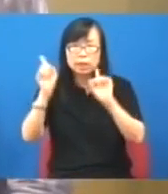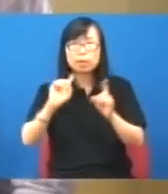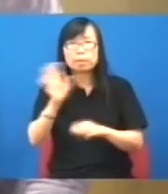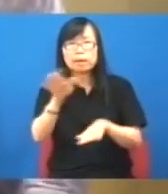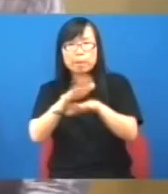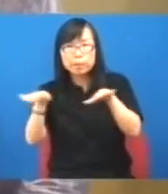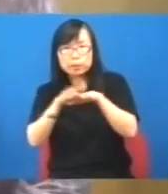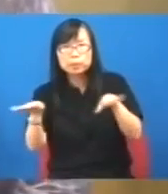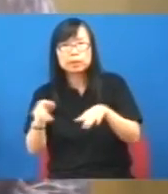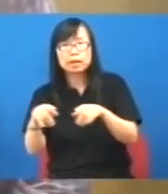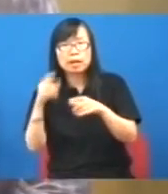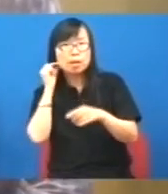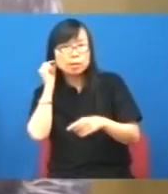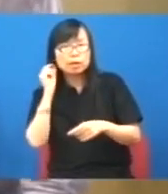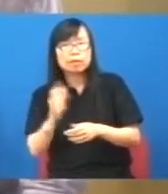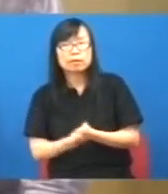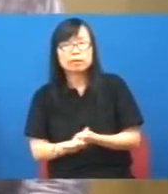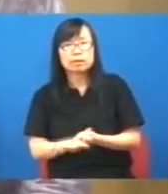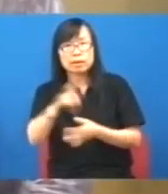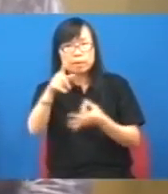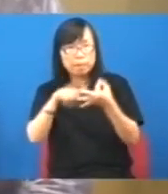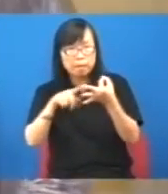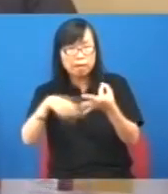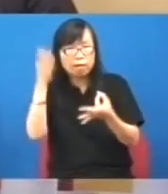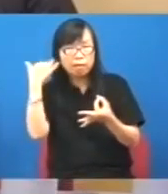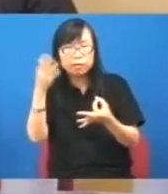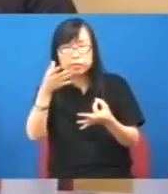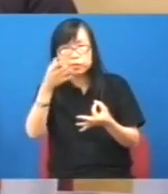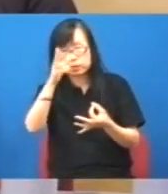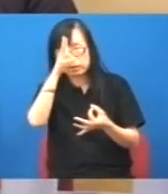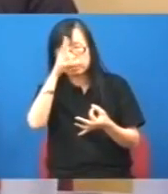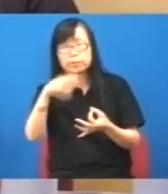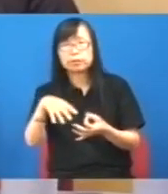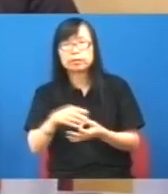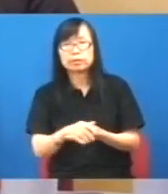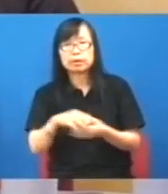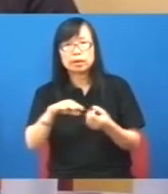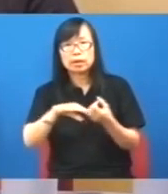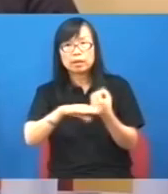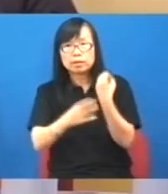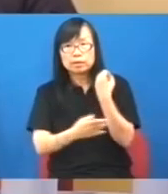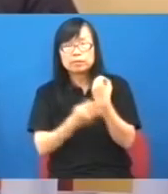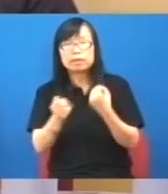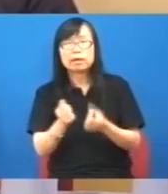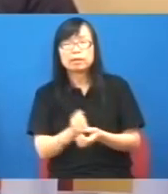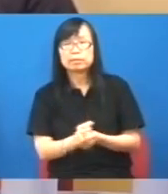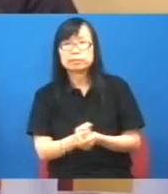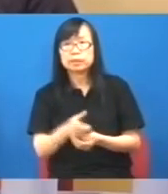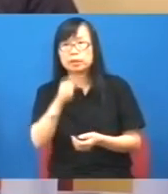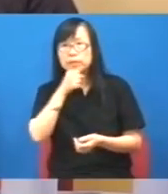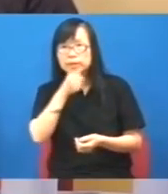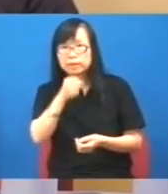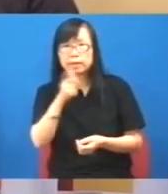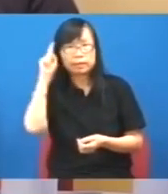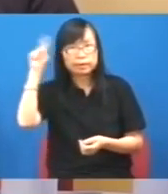奶或者阿姑啊嘛，你係梁愛詩啊嘛。 所以我咪覺得大家要同俾佢行使充分嘅言論自由咯。呢、这個記者又啄住佢